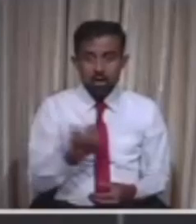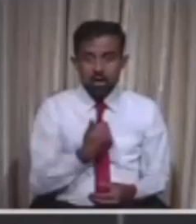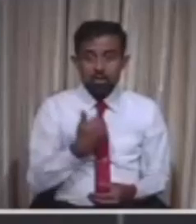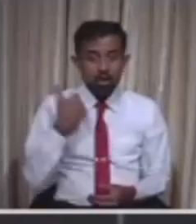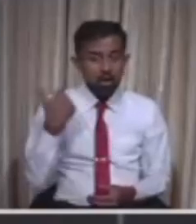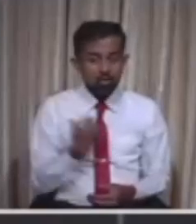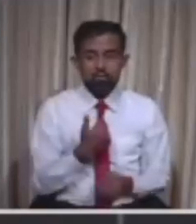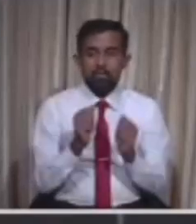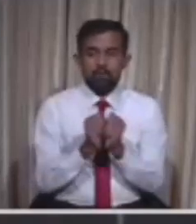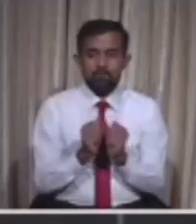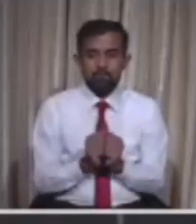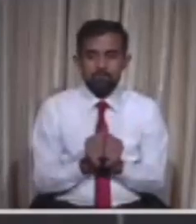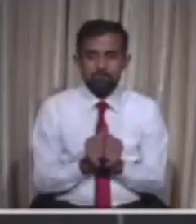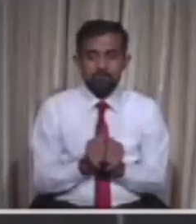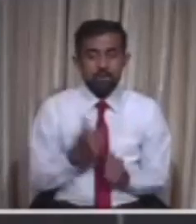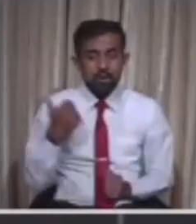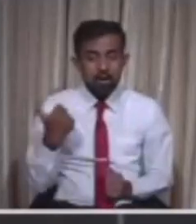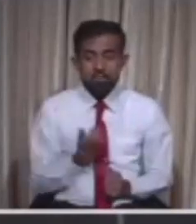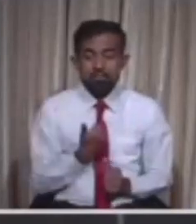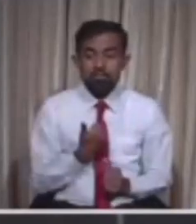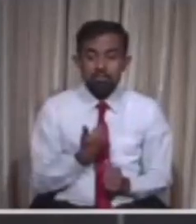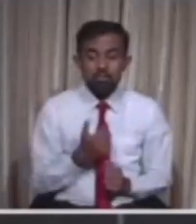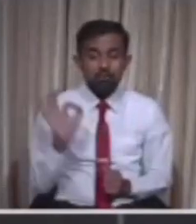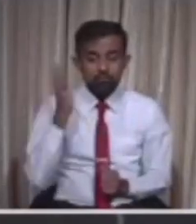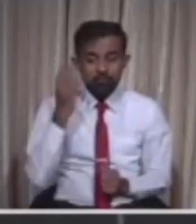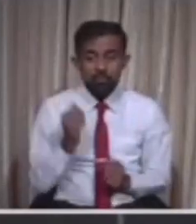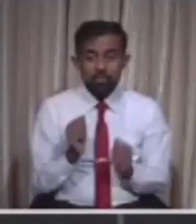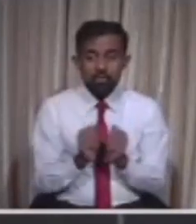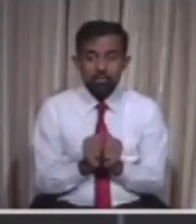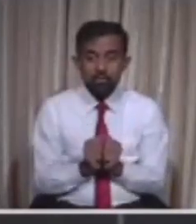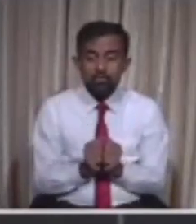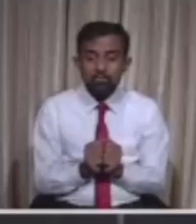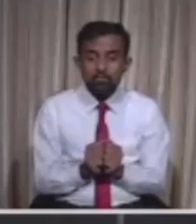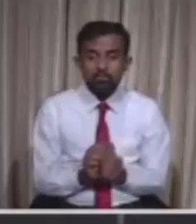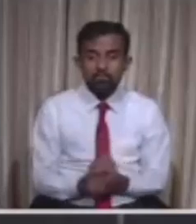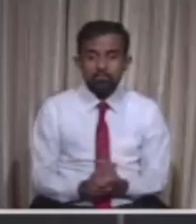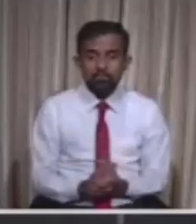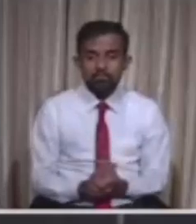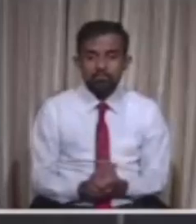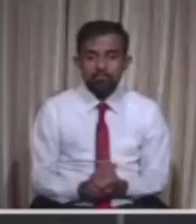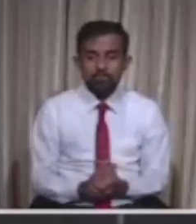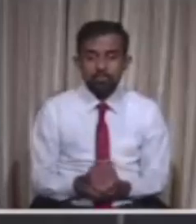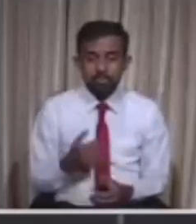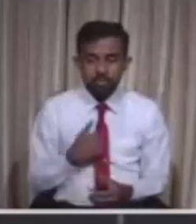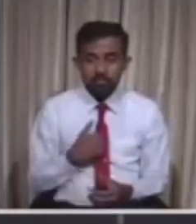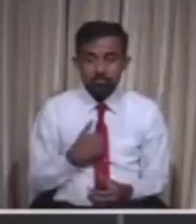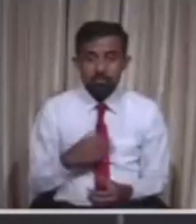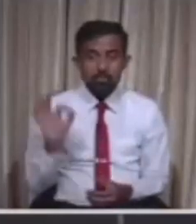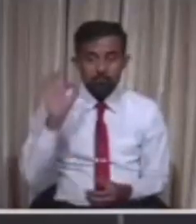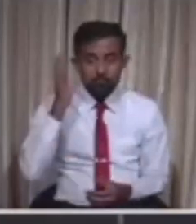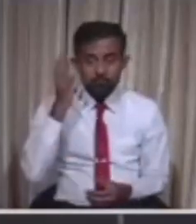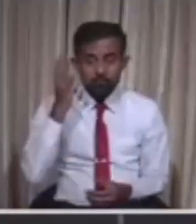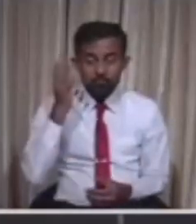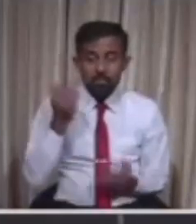නව්‍ය වැඩපිළිවෙලා I call it innovative I call it a special purpose vehicle I call it a special office